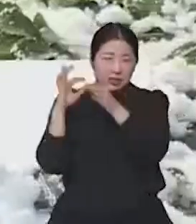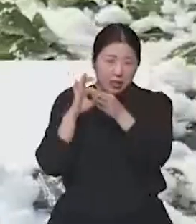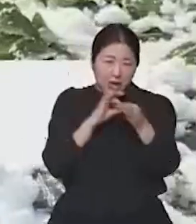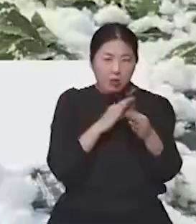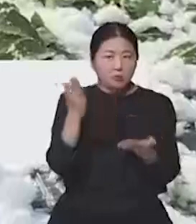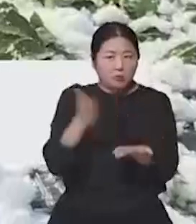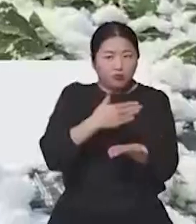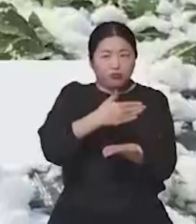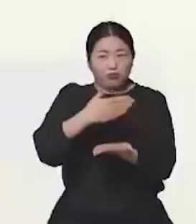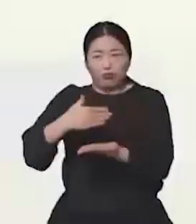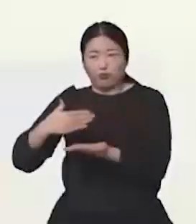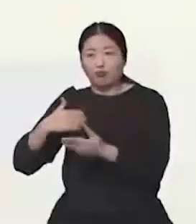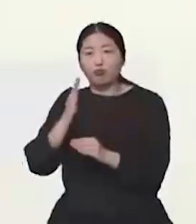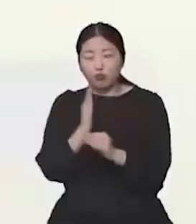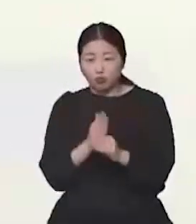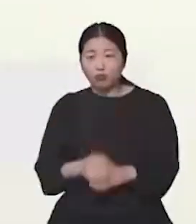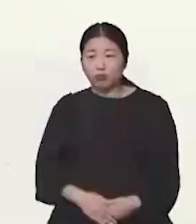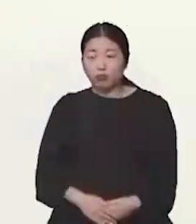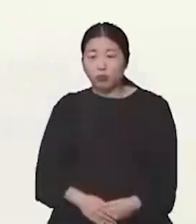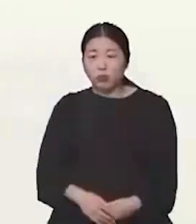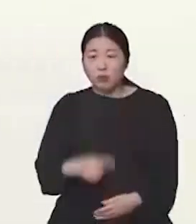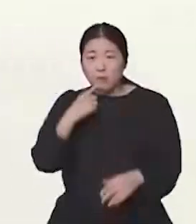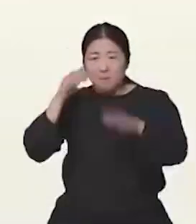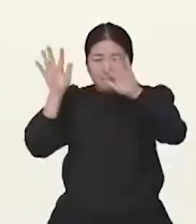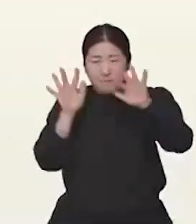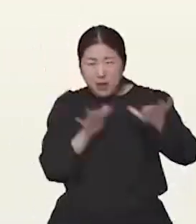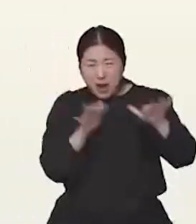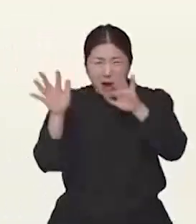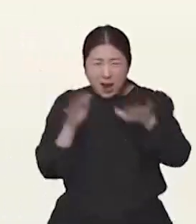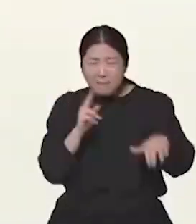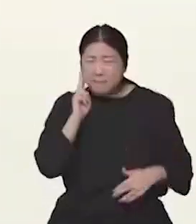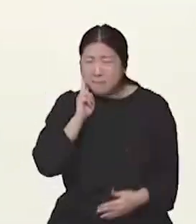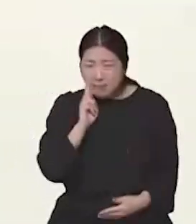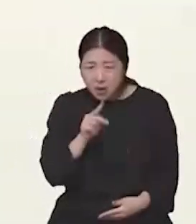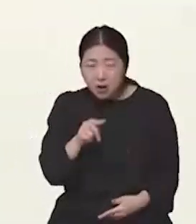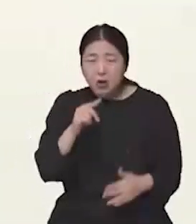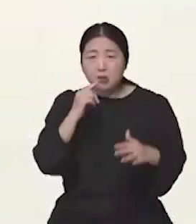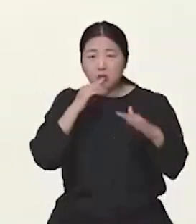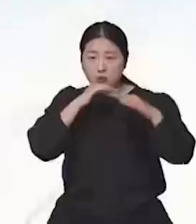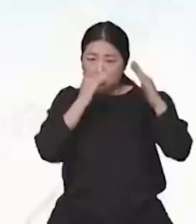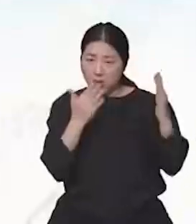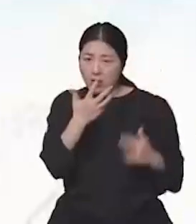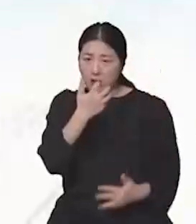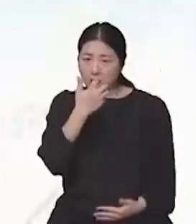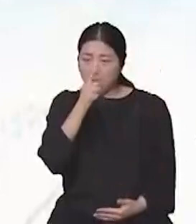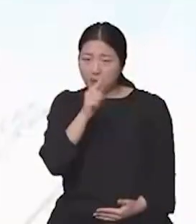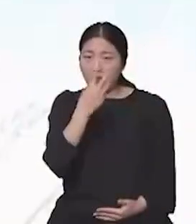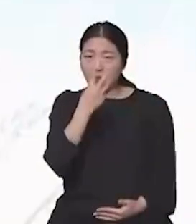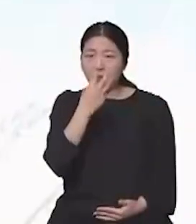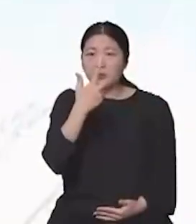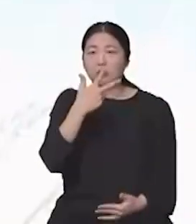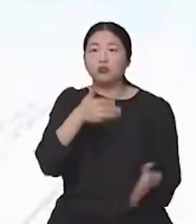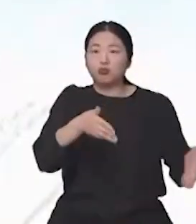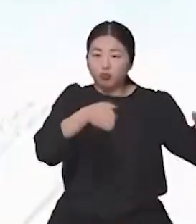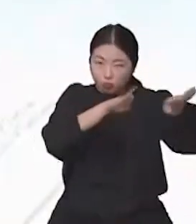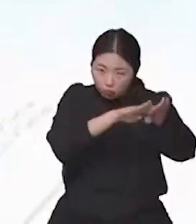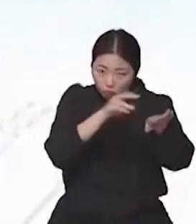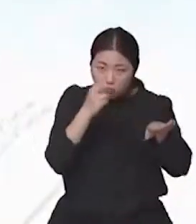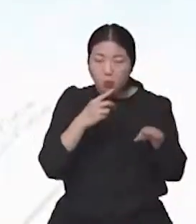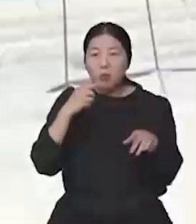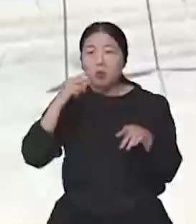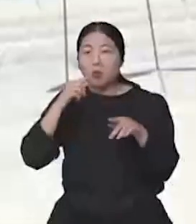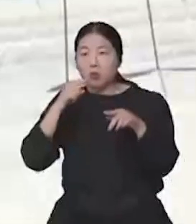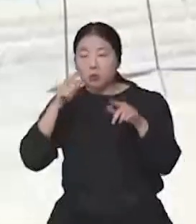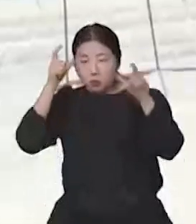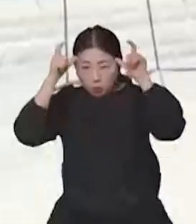계속되고 있습니다. 이번 폭설로 전남에서만 농업시설하우스 84농가 137동, 축사